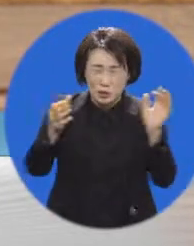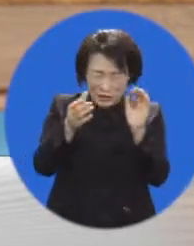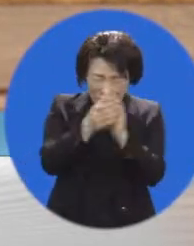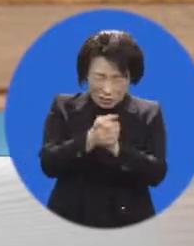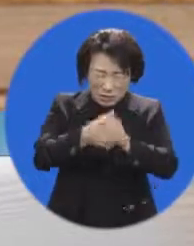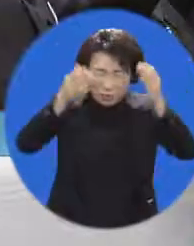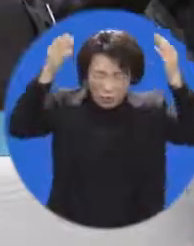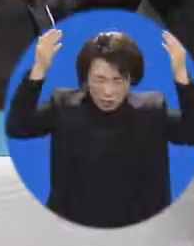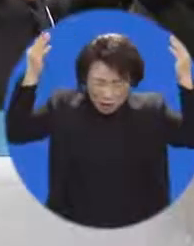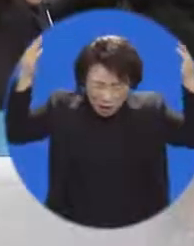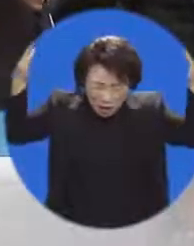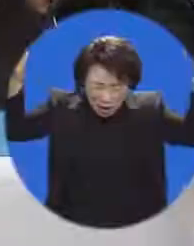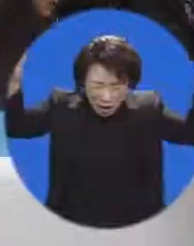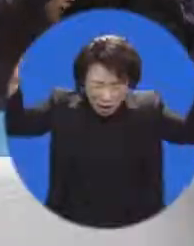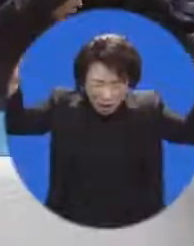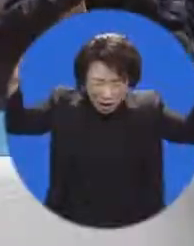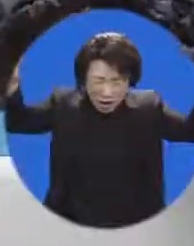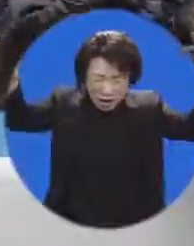기도하겠습니다. 주여